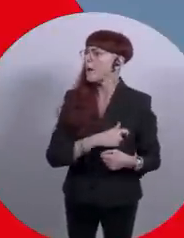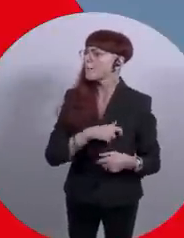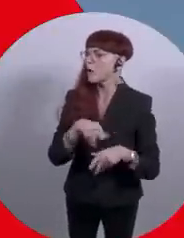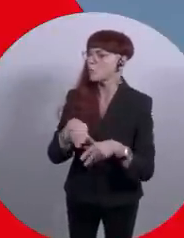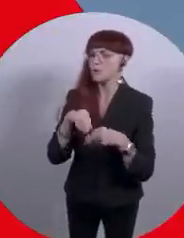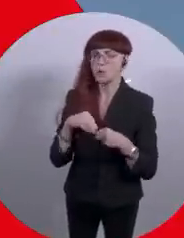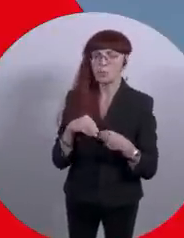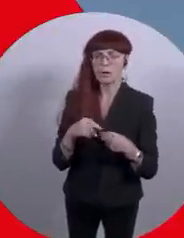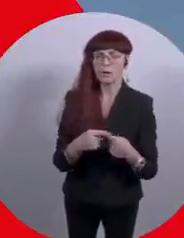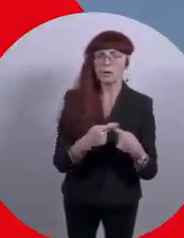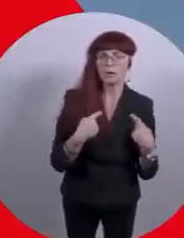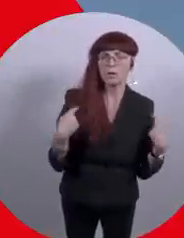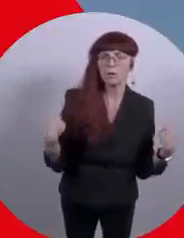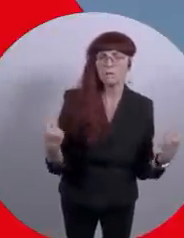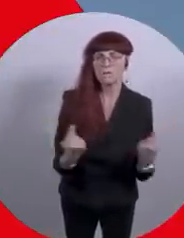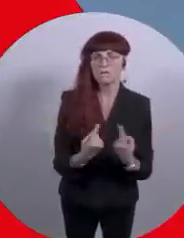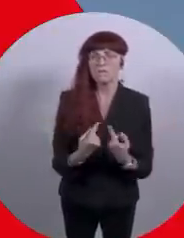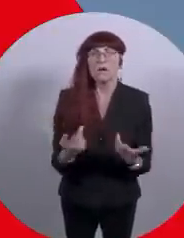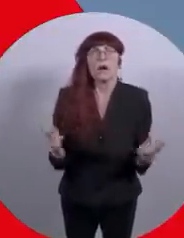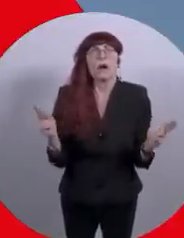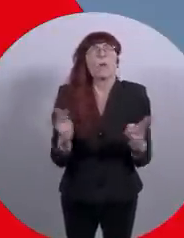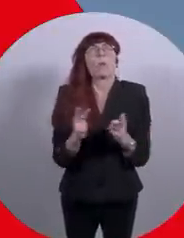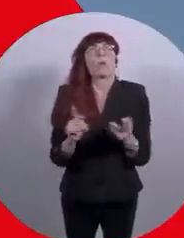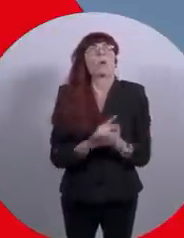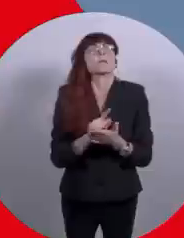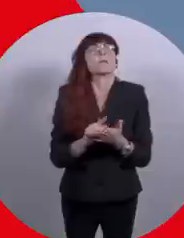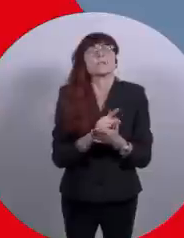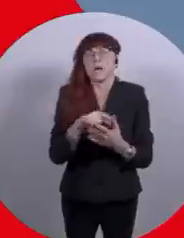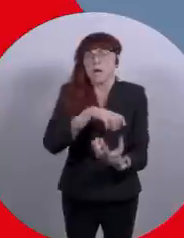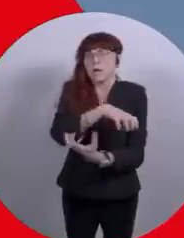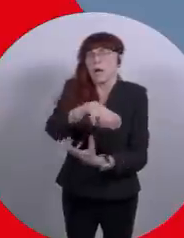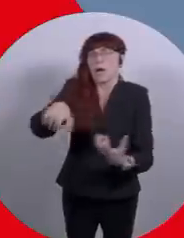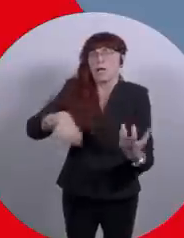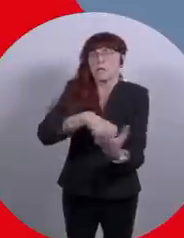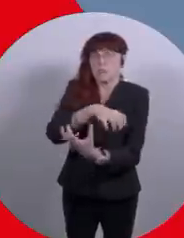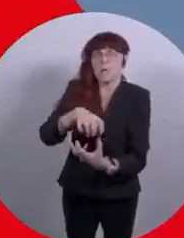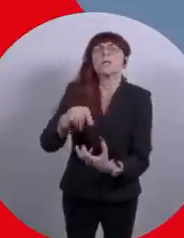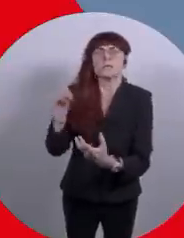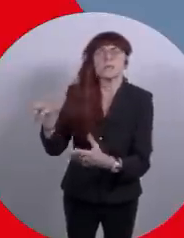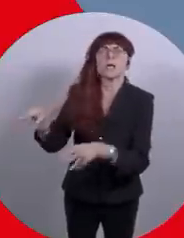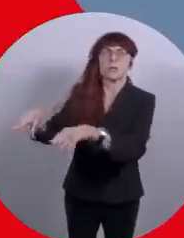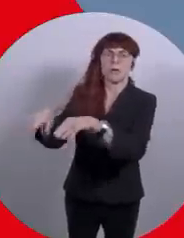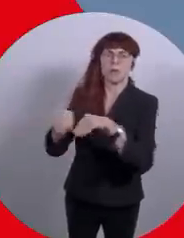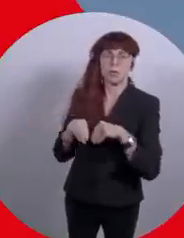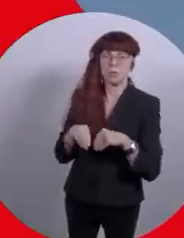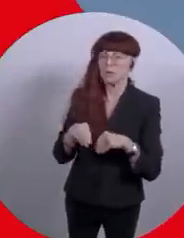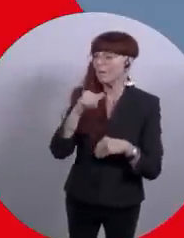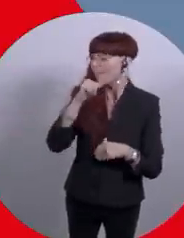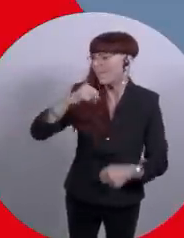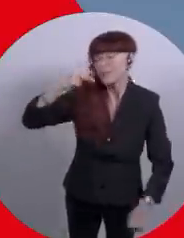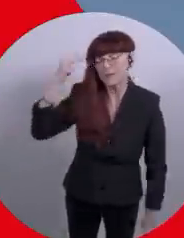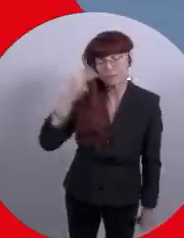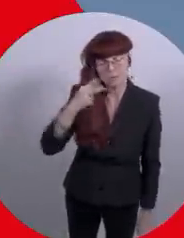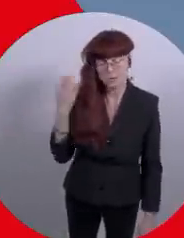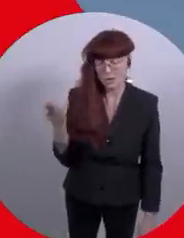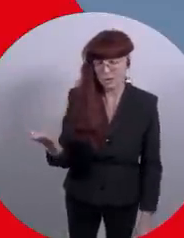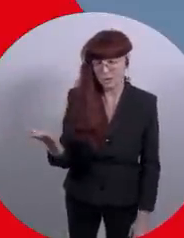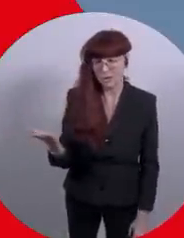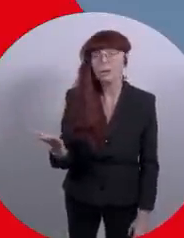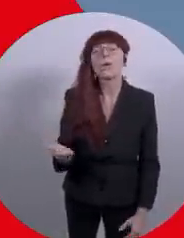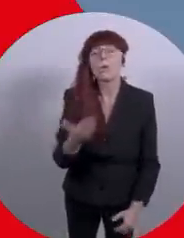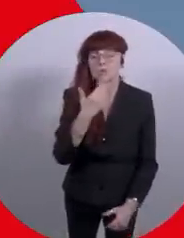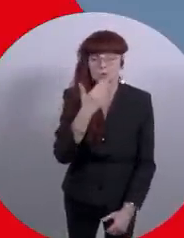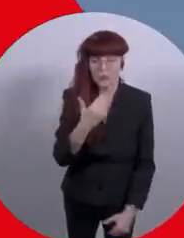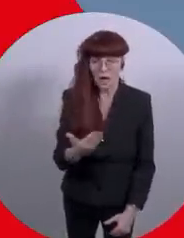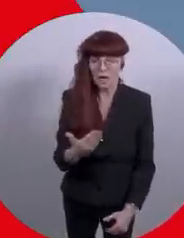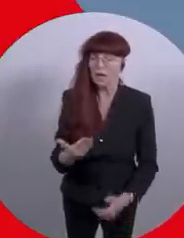als wir uns kurzfristig im krisenmodus befunden haben das ist nicht selbstverständlich und an dieser Stelle